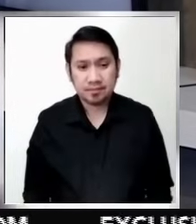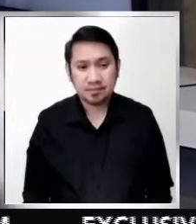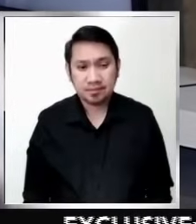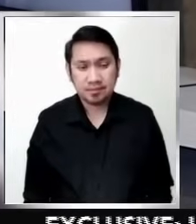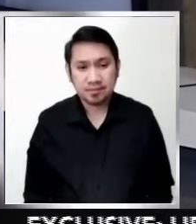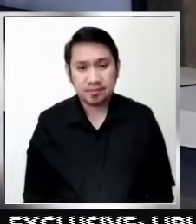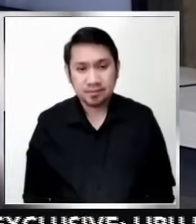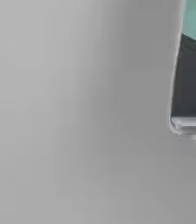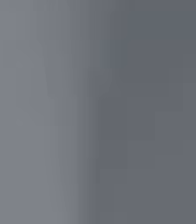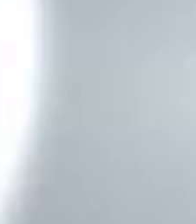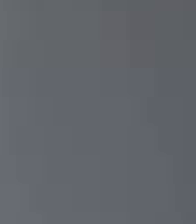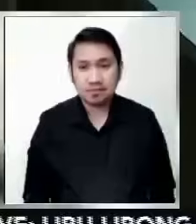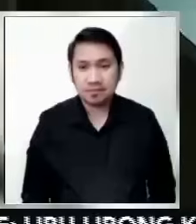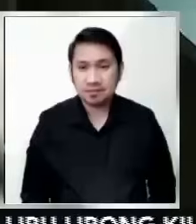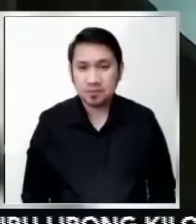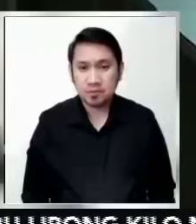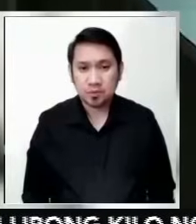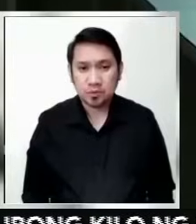Panganiban